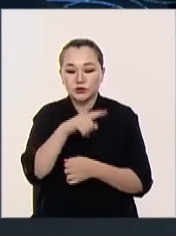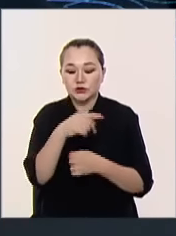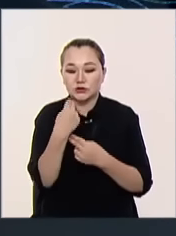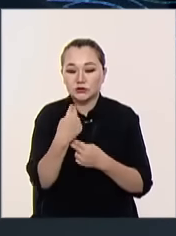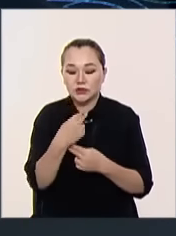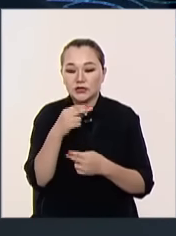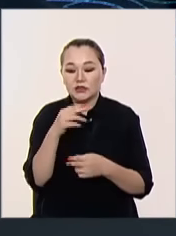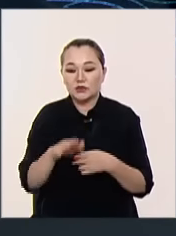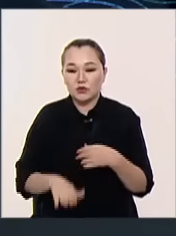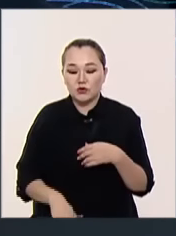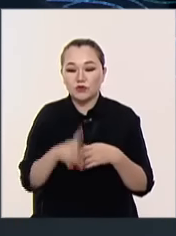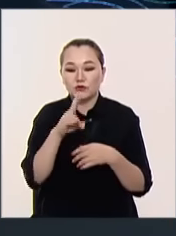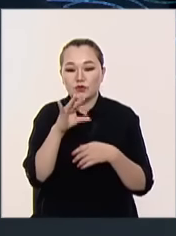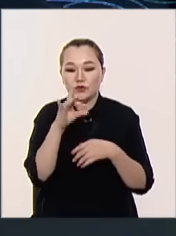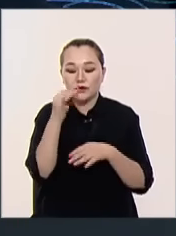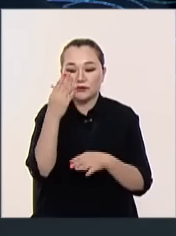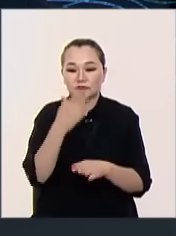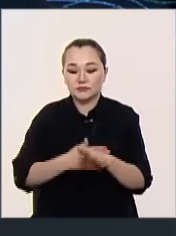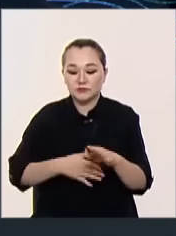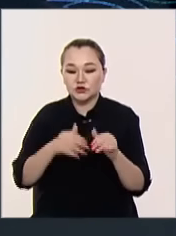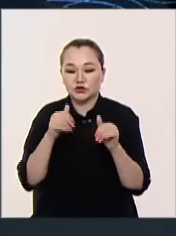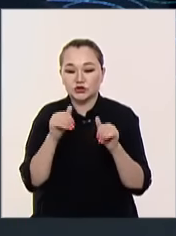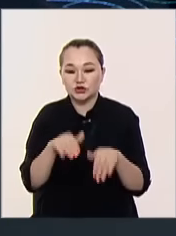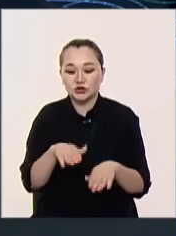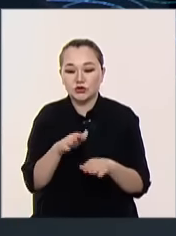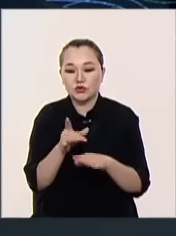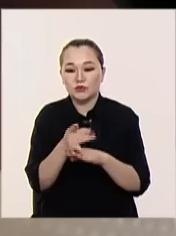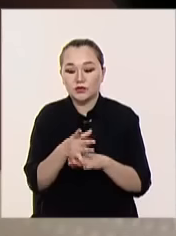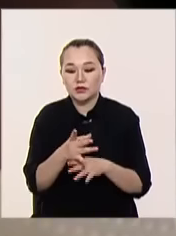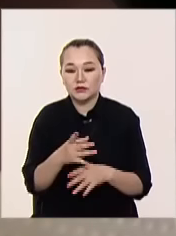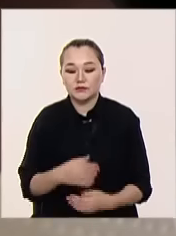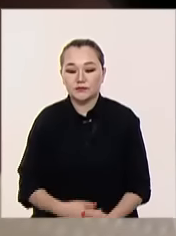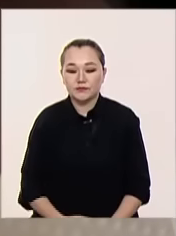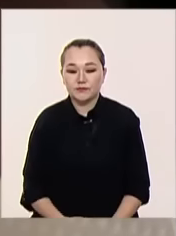Диястың аяғын кесу ең дұрыс шешім деген тоқтамға келіп отыр.